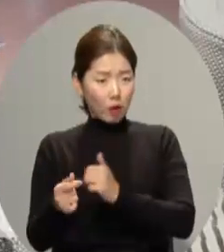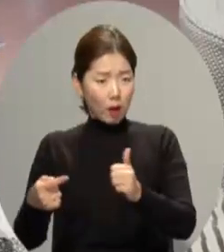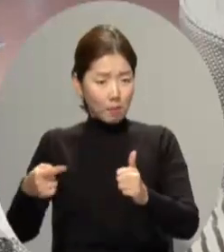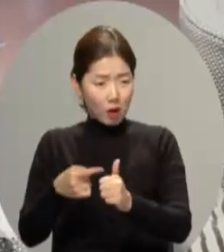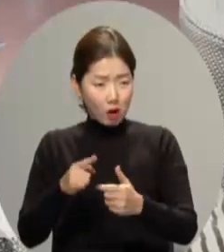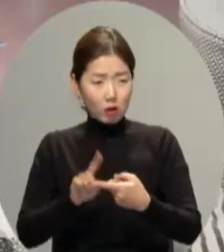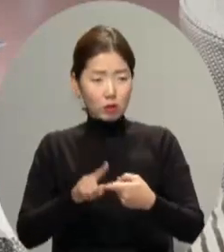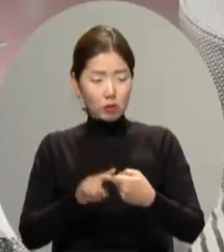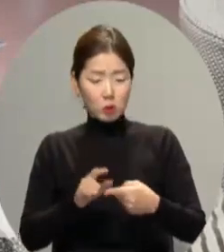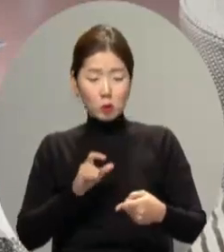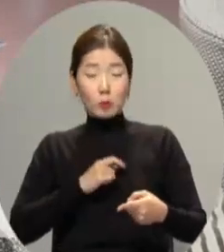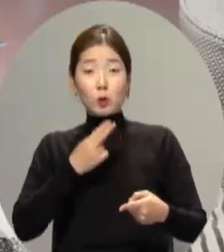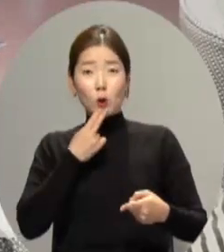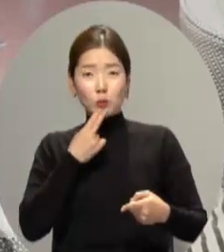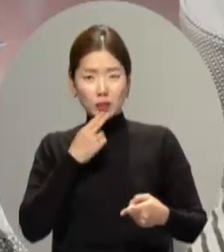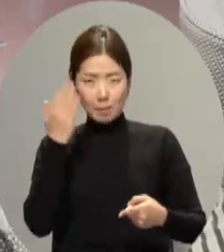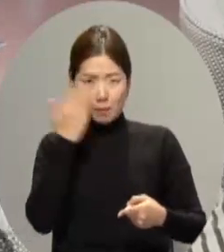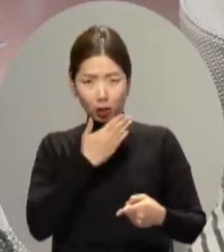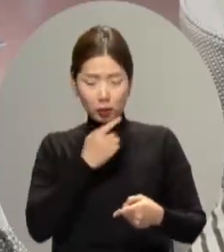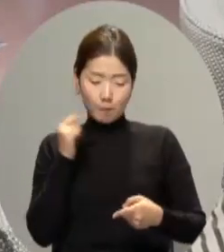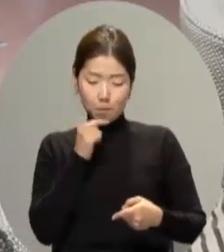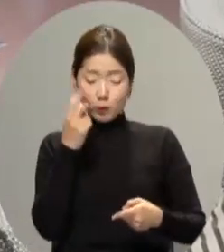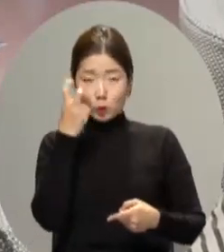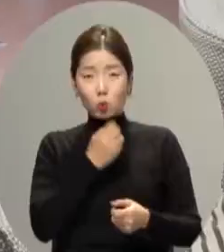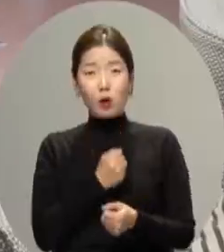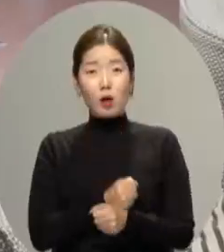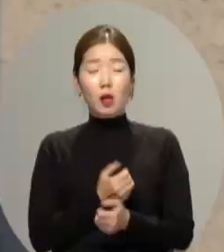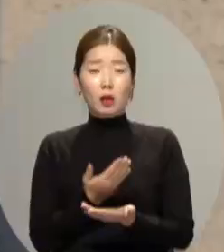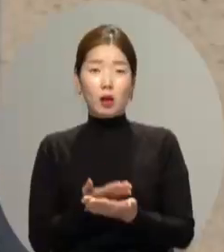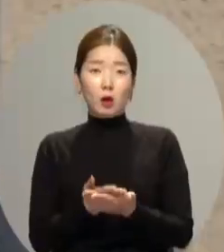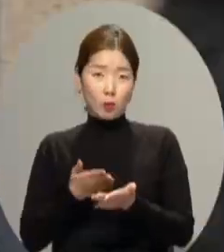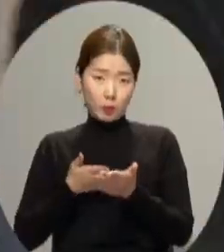테러에 대해 의문이 남지 않도록 철저히 조사해야 한다고 강조했습니다